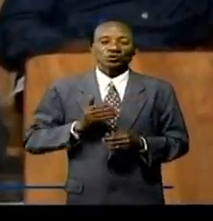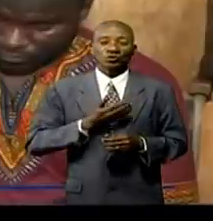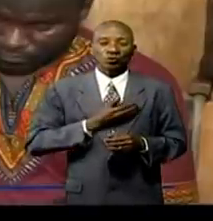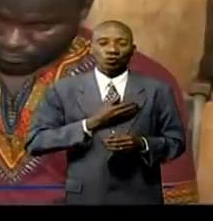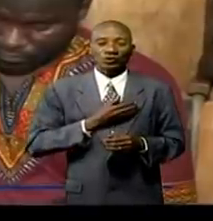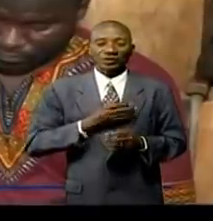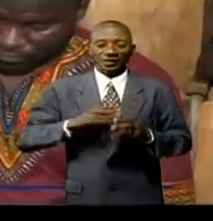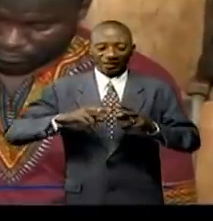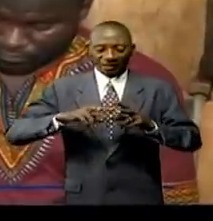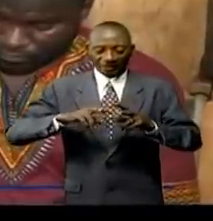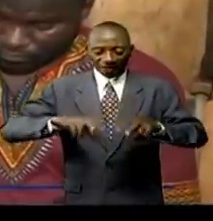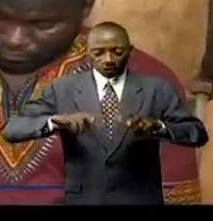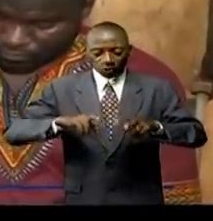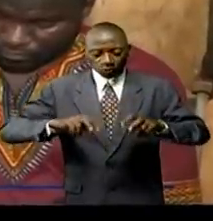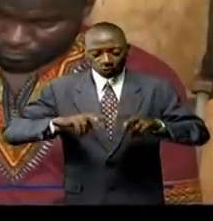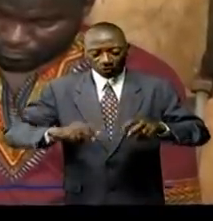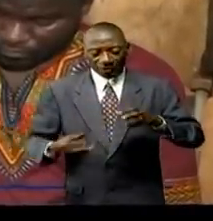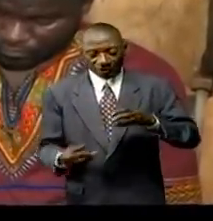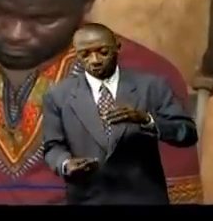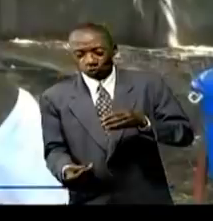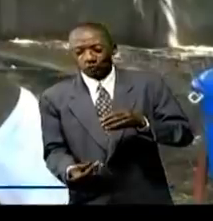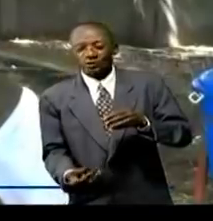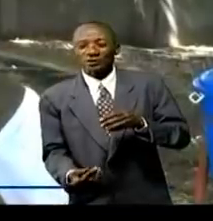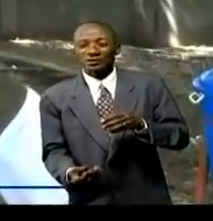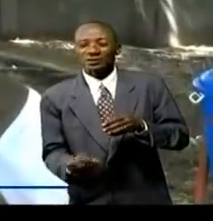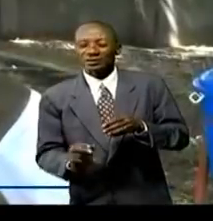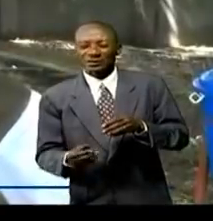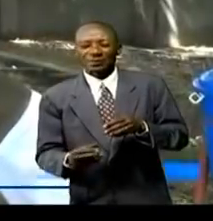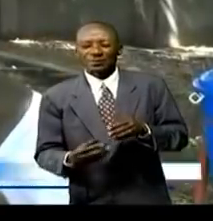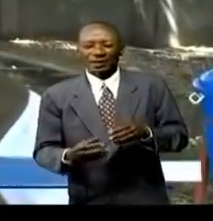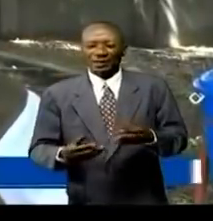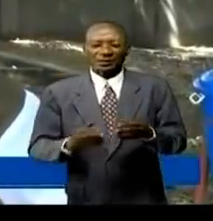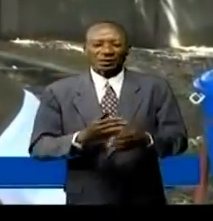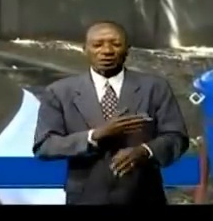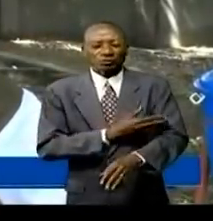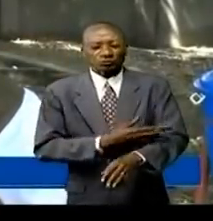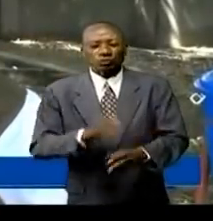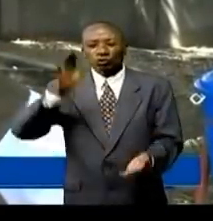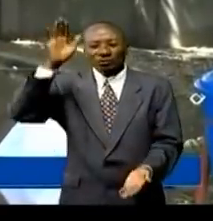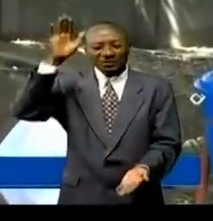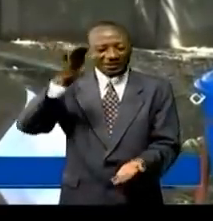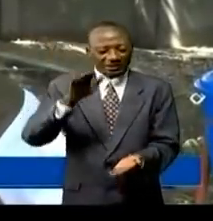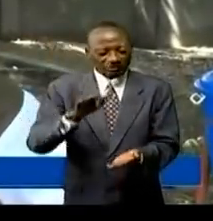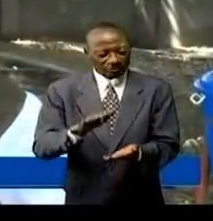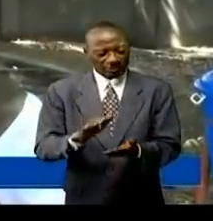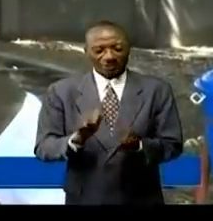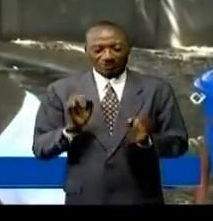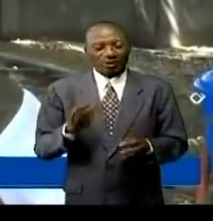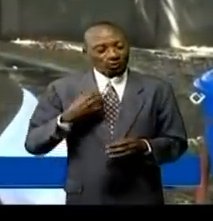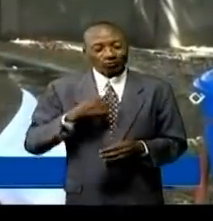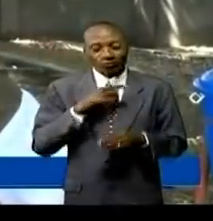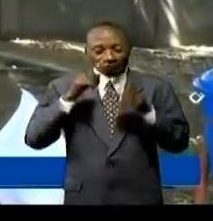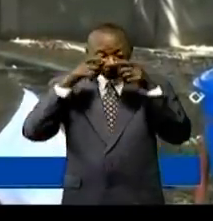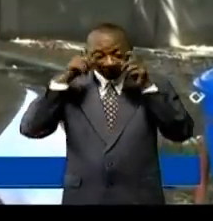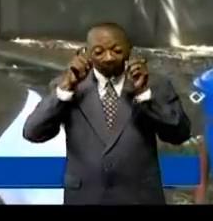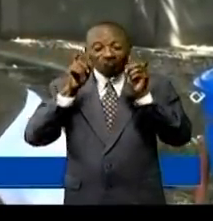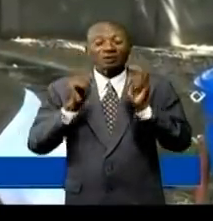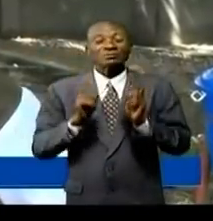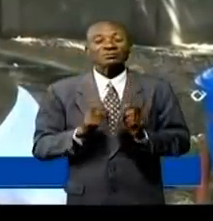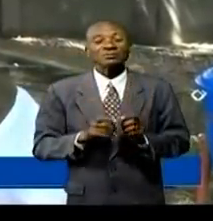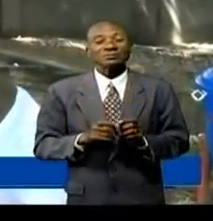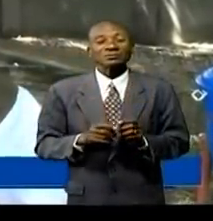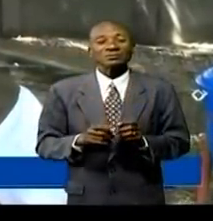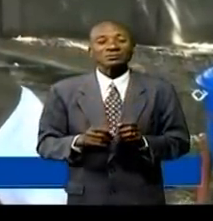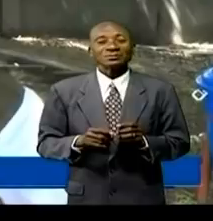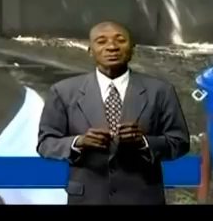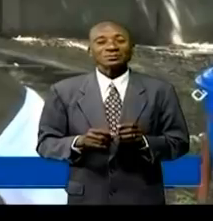mobiliser. Chacun partout où il se retrouve pour être actif, contrer toutes les mesures, toutes les